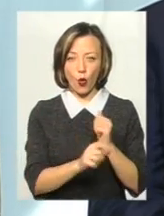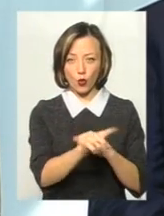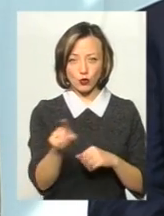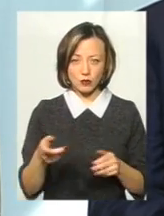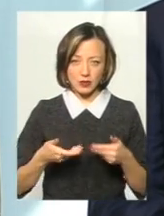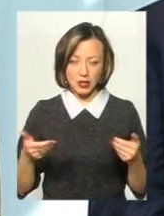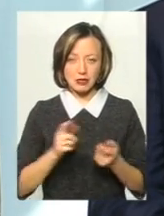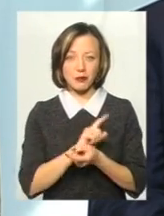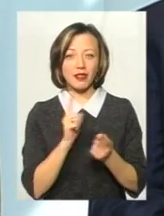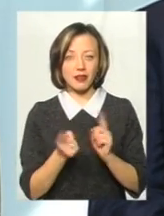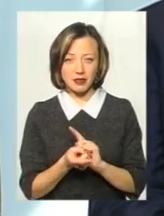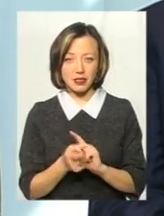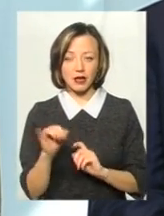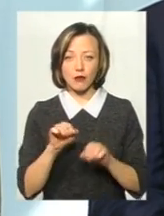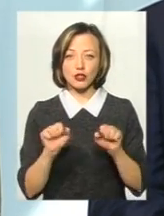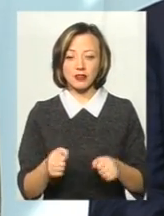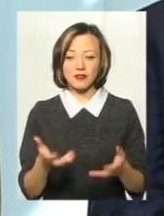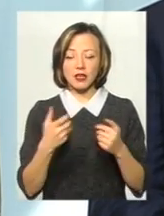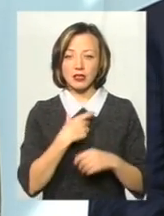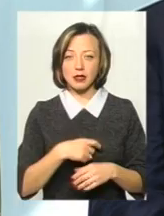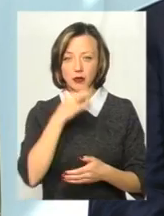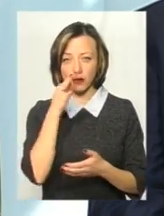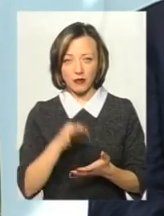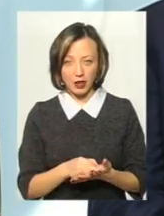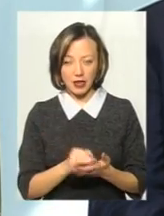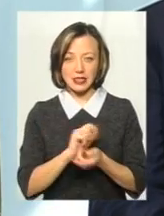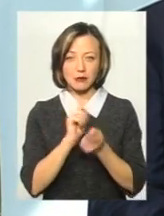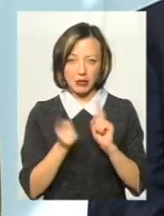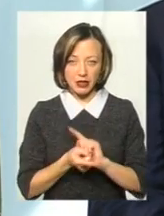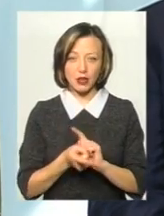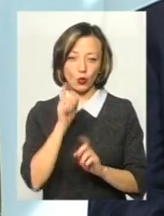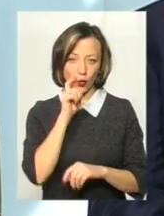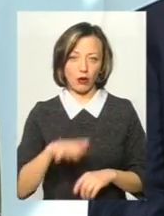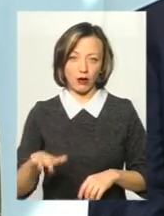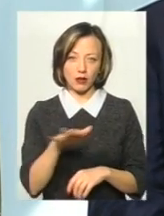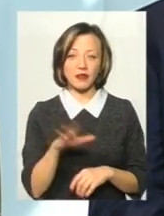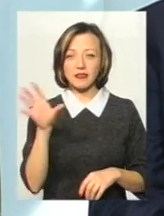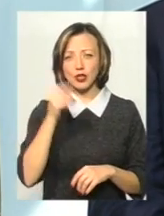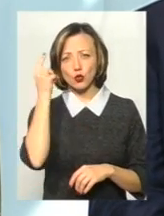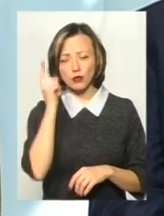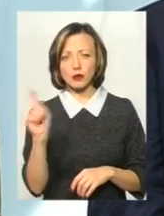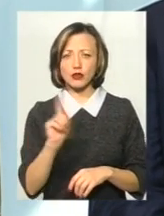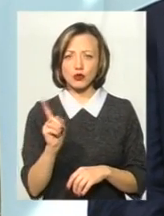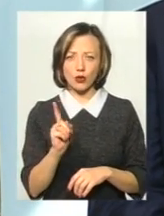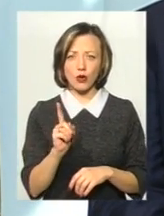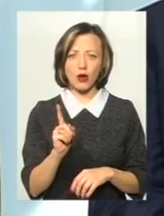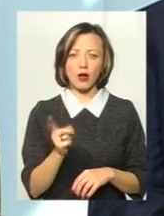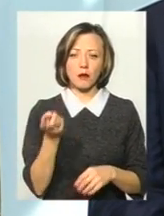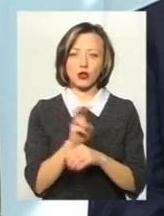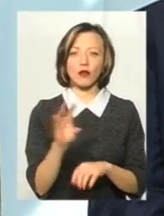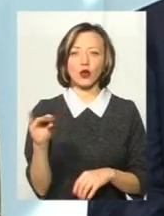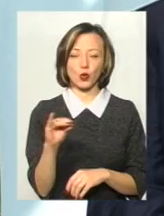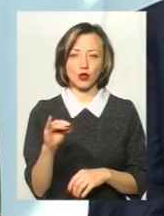нас змінитися. І можливість взяти на себе відповідальність і змінити ту Україну. Всі думають, що от там прийшов